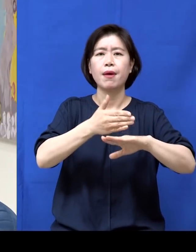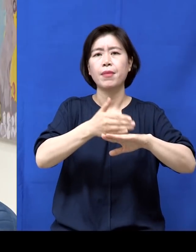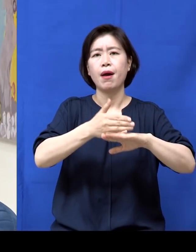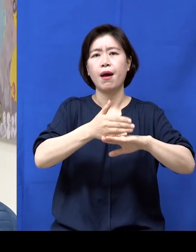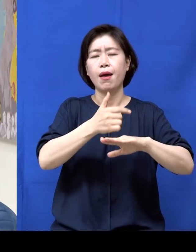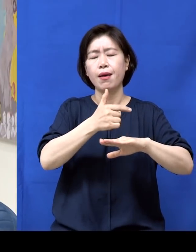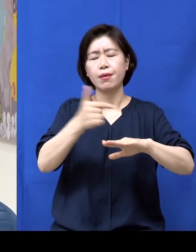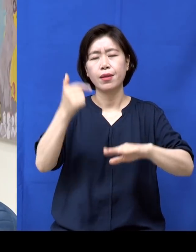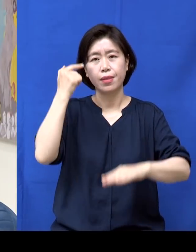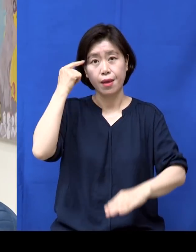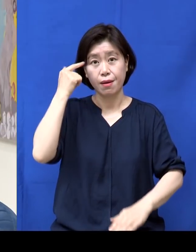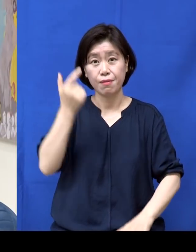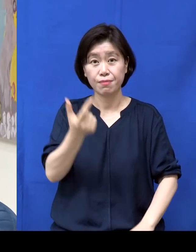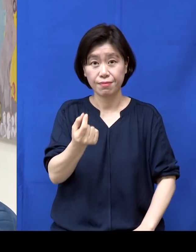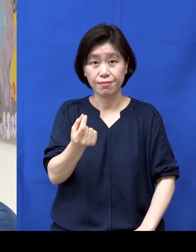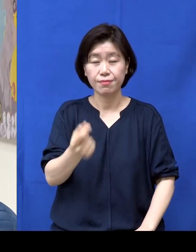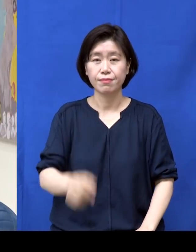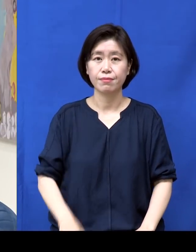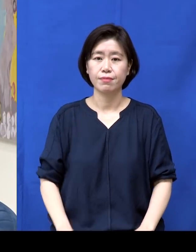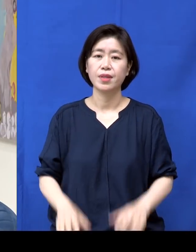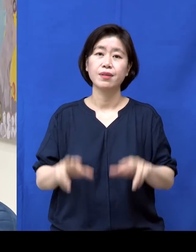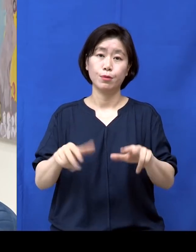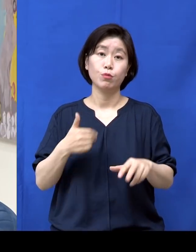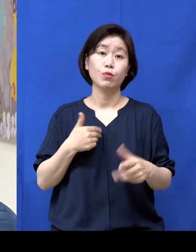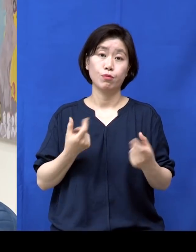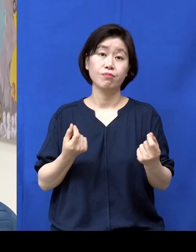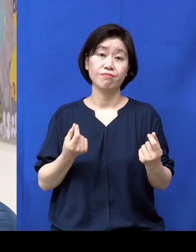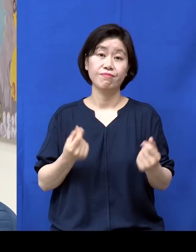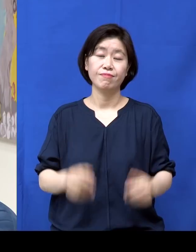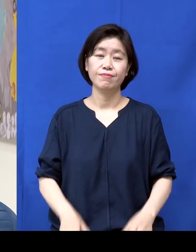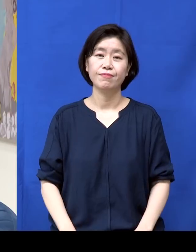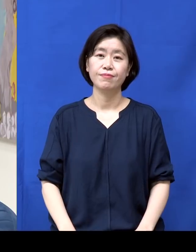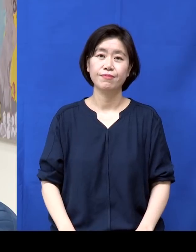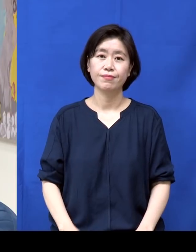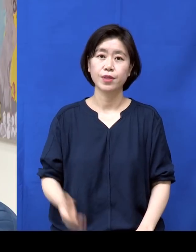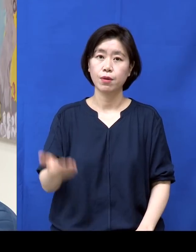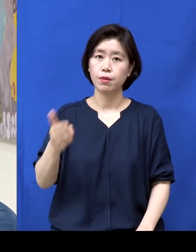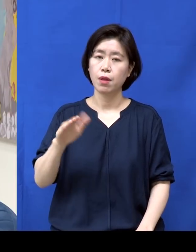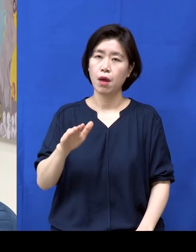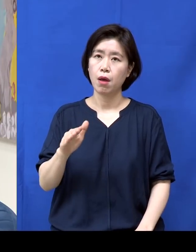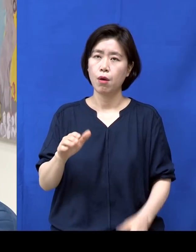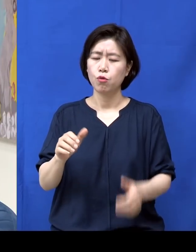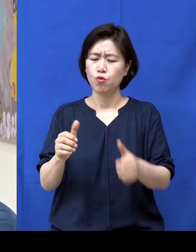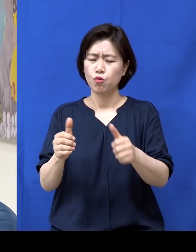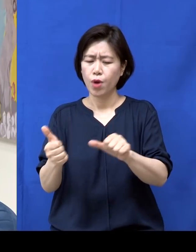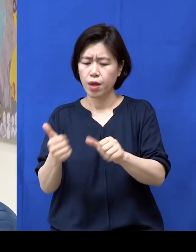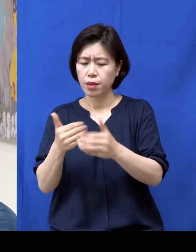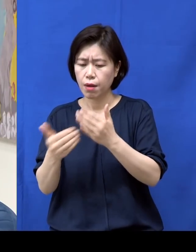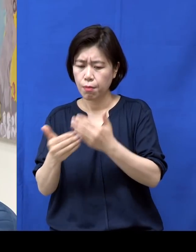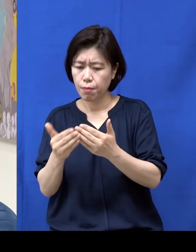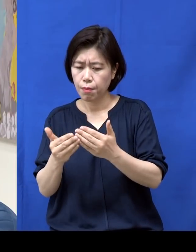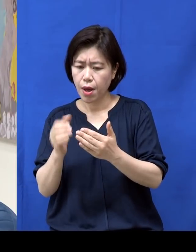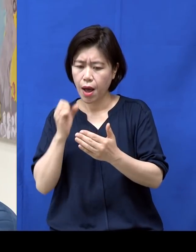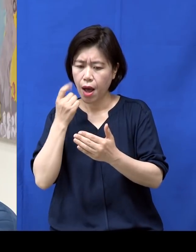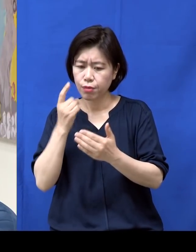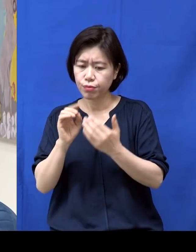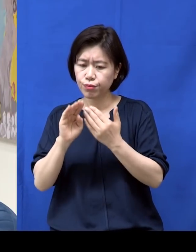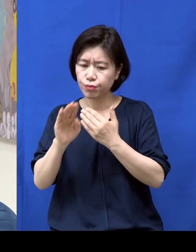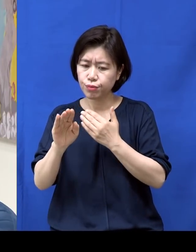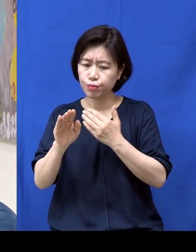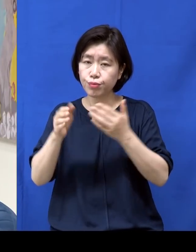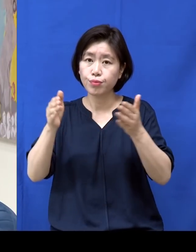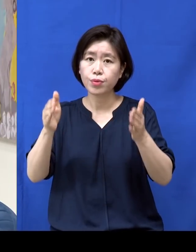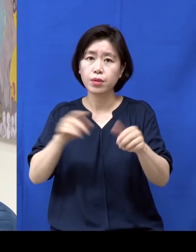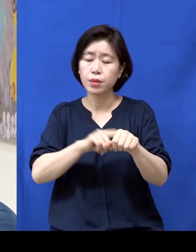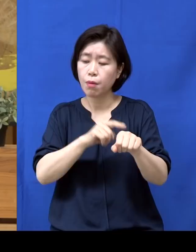감사함을 크게 여길 텐데 뭐 지금은 저도 그럽니다만 처음에 한 달 정도는 사실은 그것보다는 나는